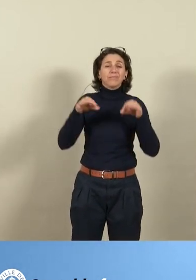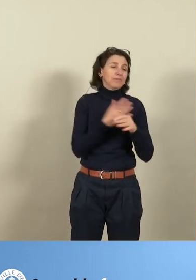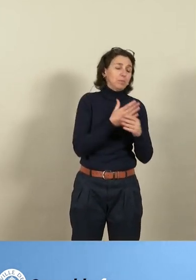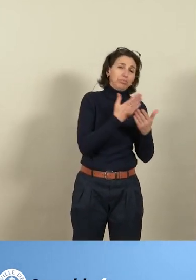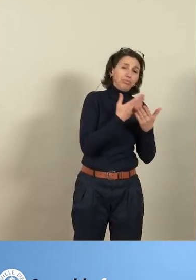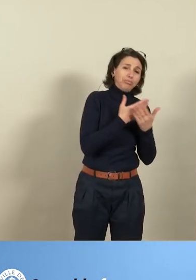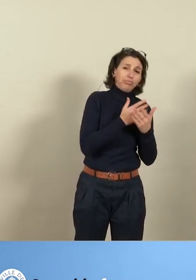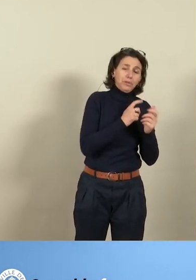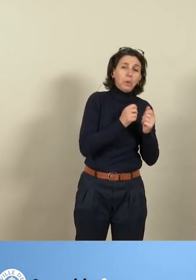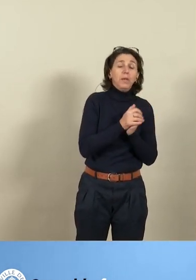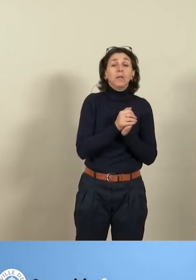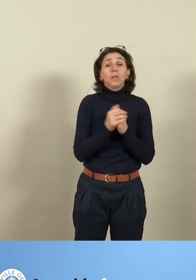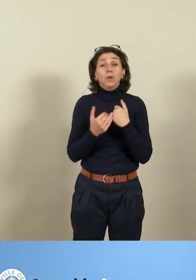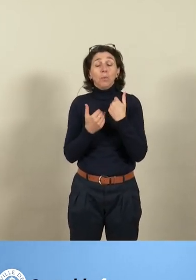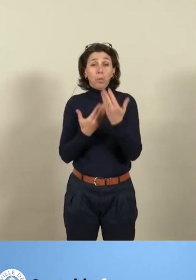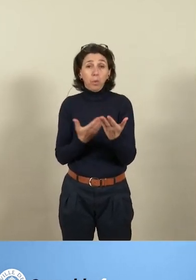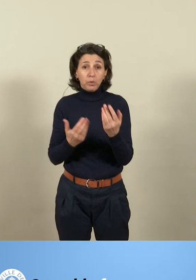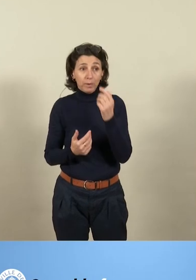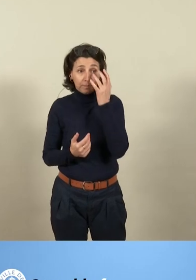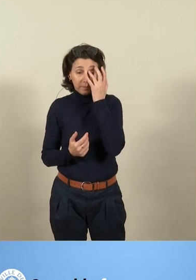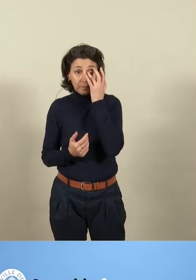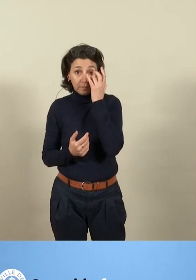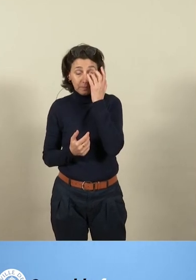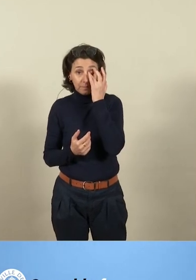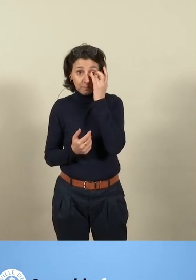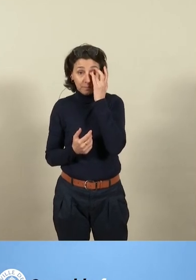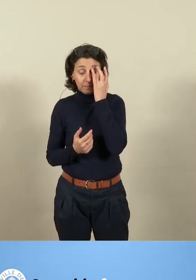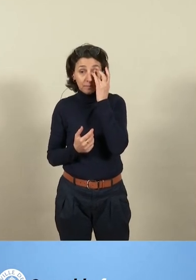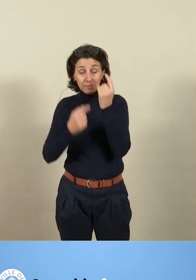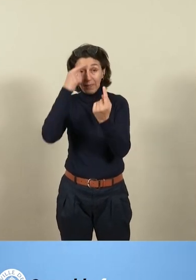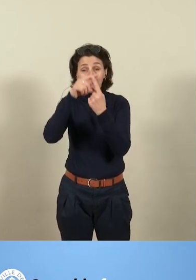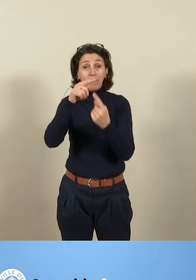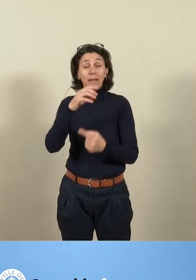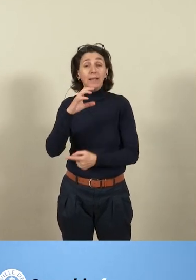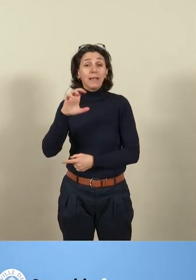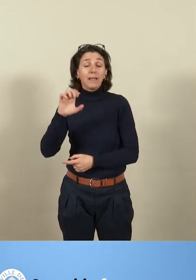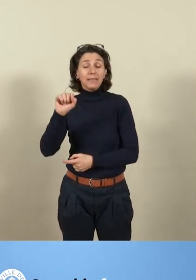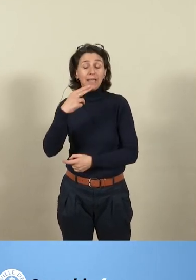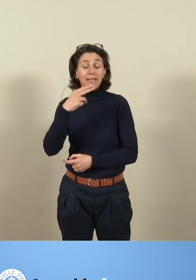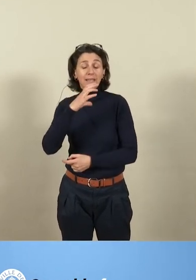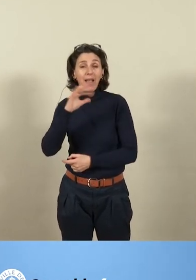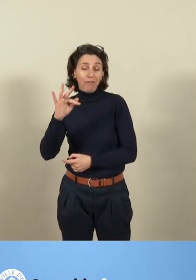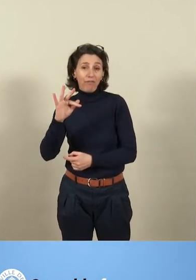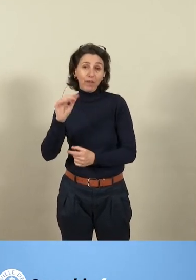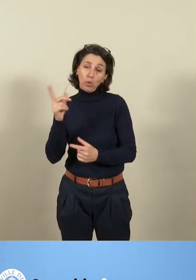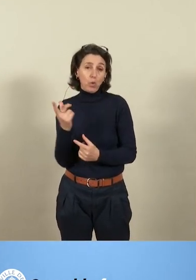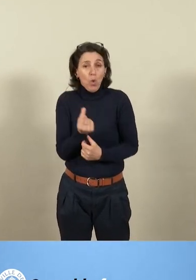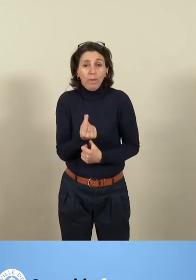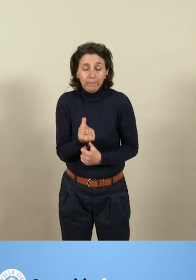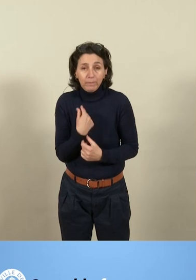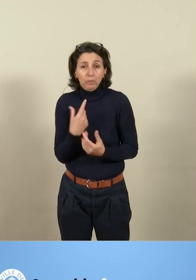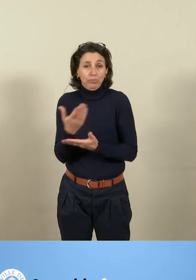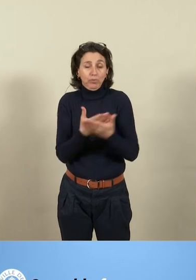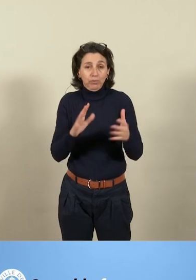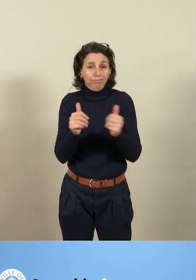c'est que les deux vœux portant sur la SNCF s'enchaînent et fasse l'objet de d'échange groupé et donc